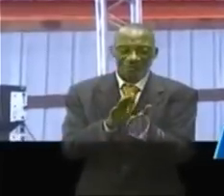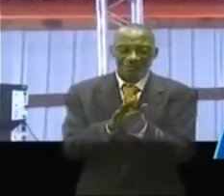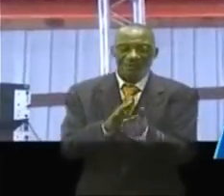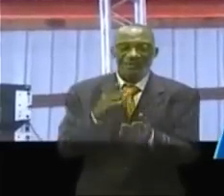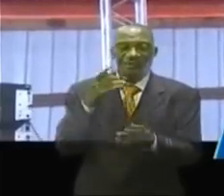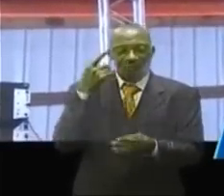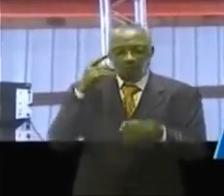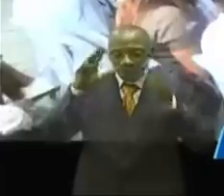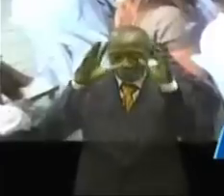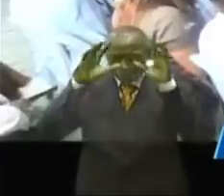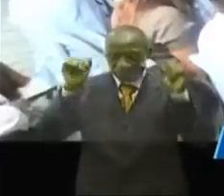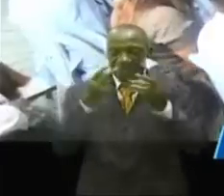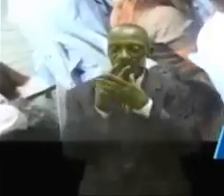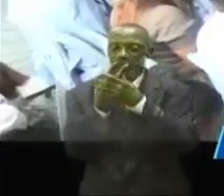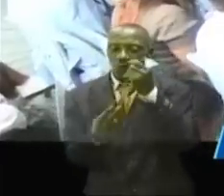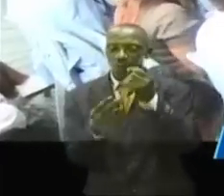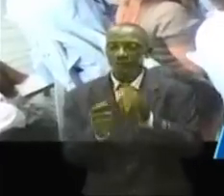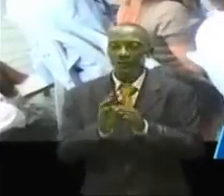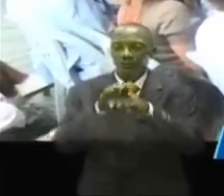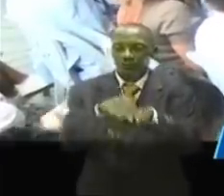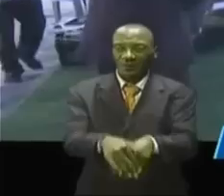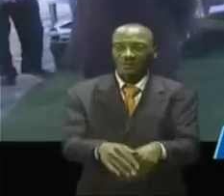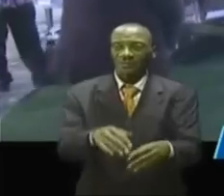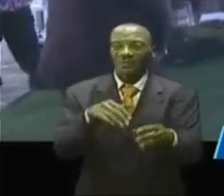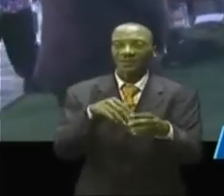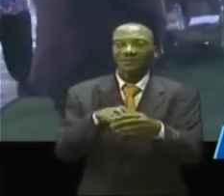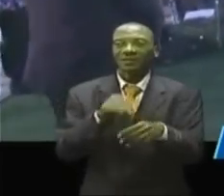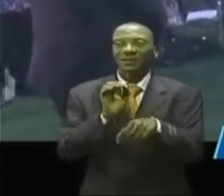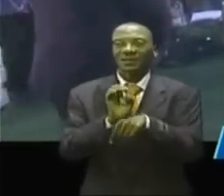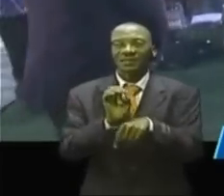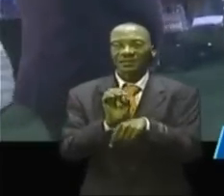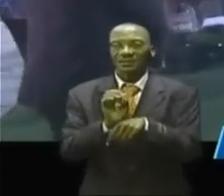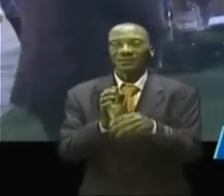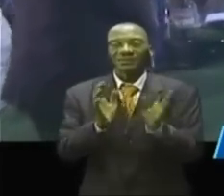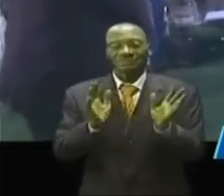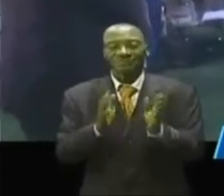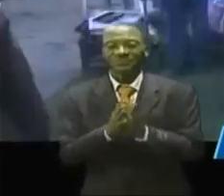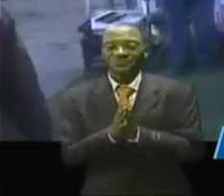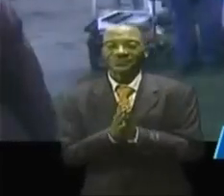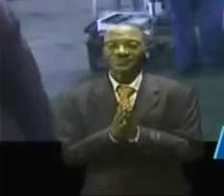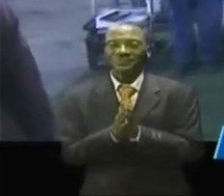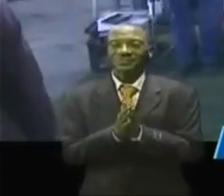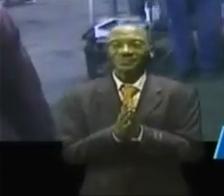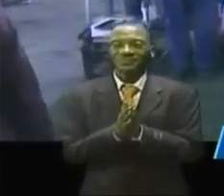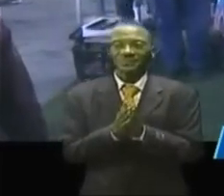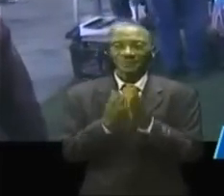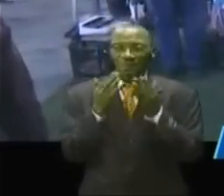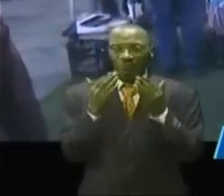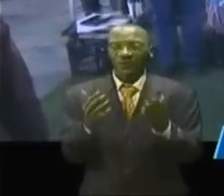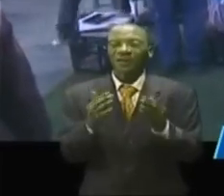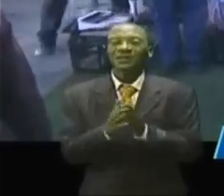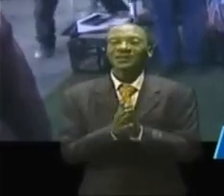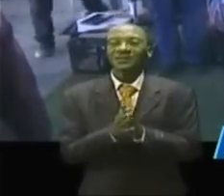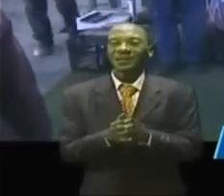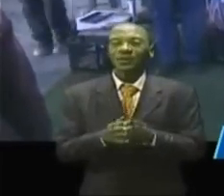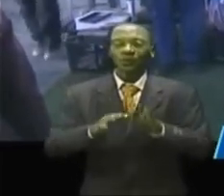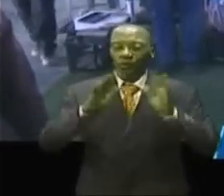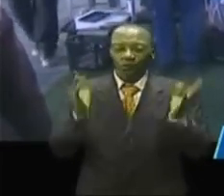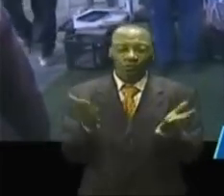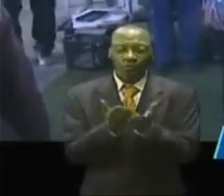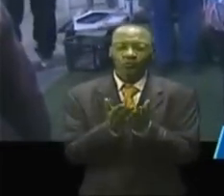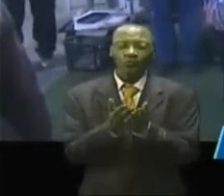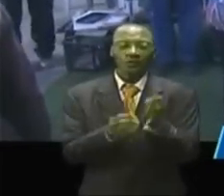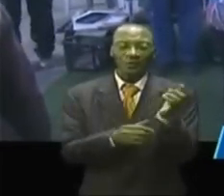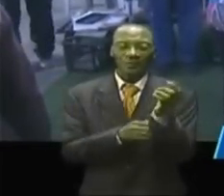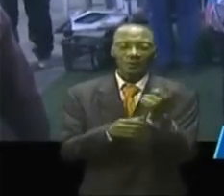pasteur Kaskaniki. Les parents du pasteur Kaskaniki ont spécialement demandé à saluer physiquement le couple présidentiel, une volonté